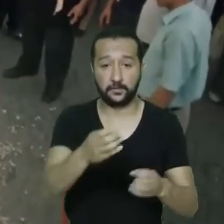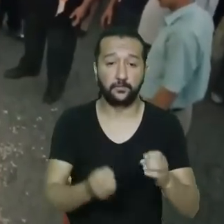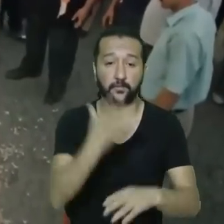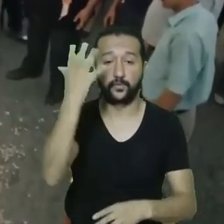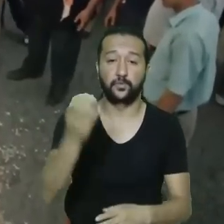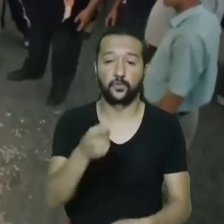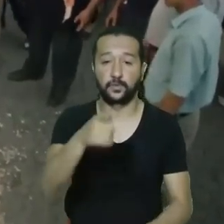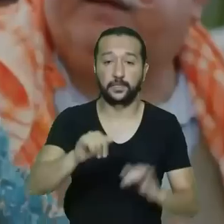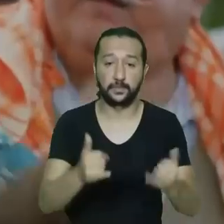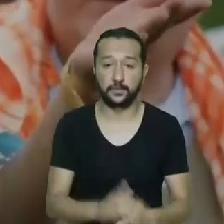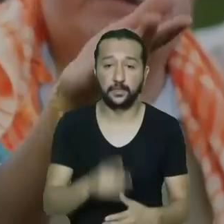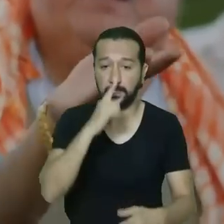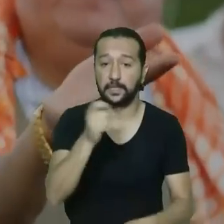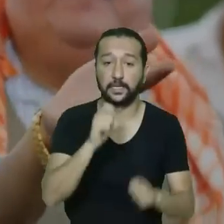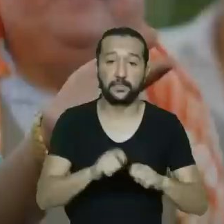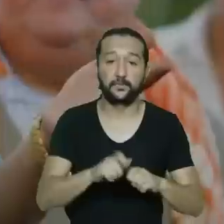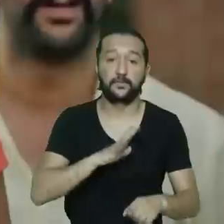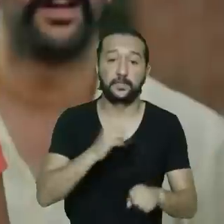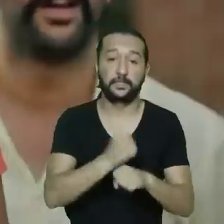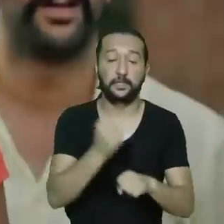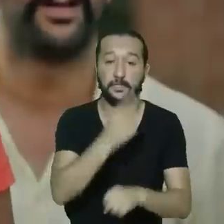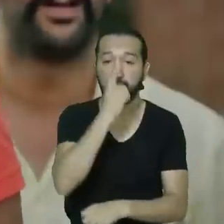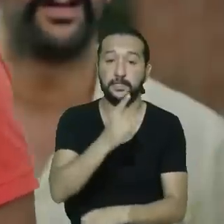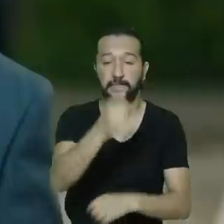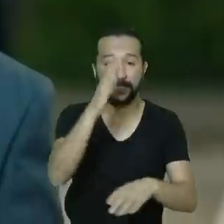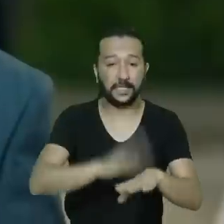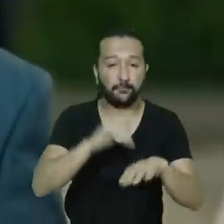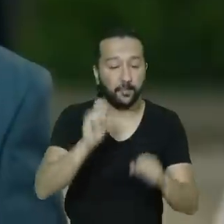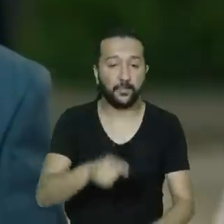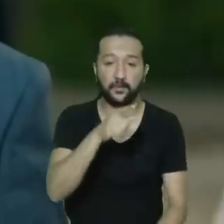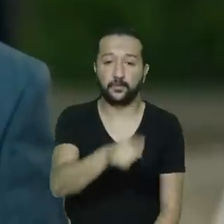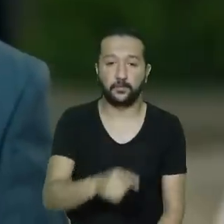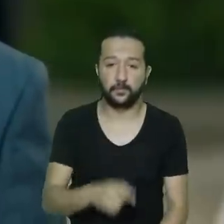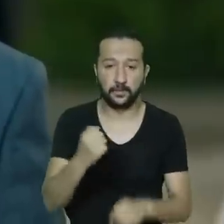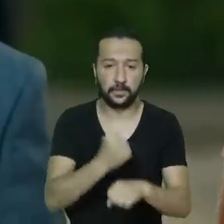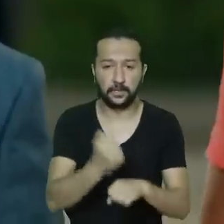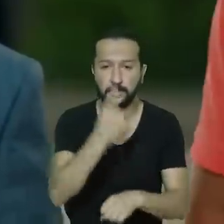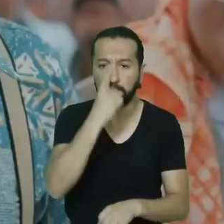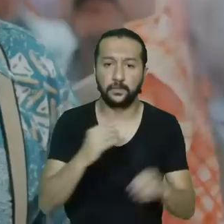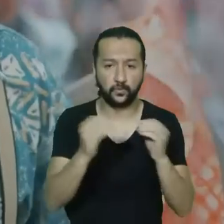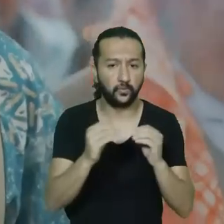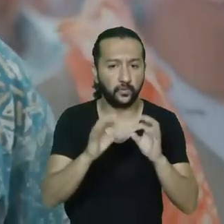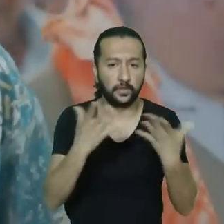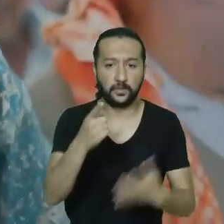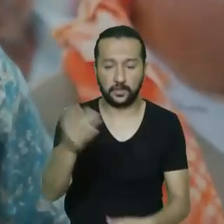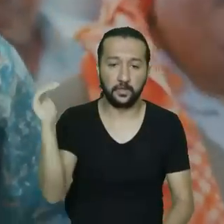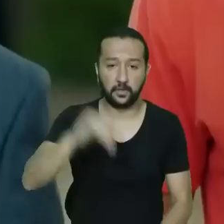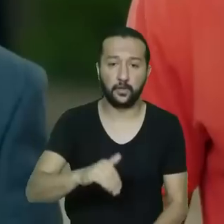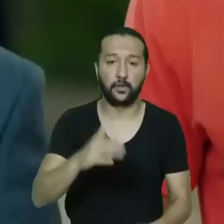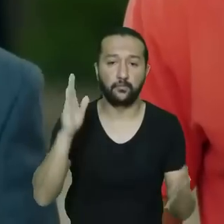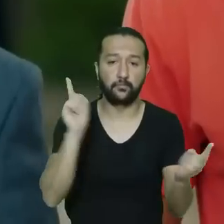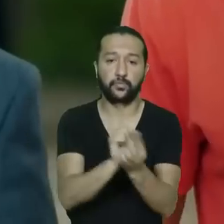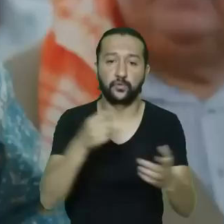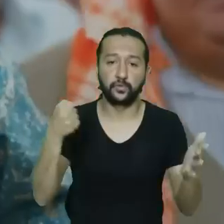dumanla. Hay. Ne işi var bu heykelin burada? Kim dikti bu heykeli buraya? Heykelin ne suçu var canım? Sen geldin kabak